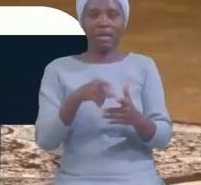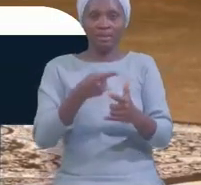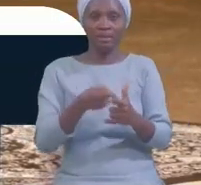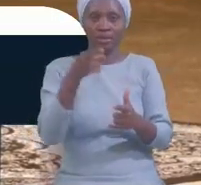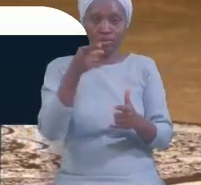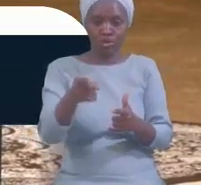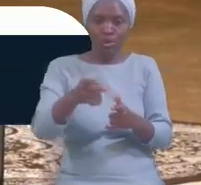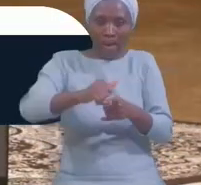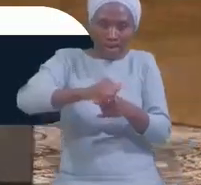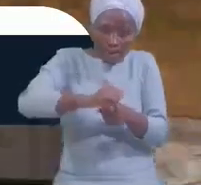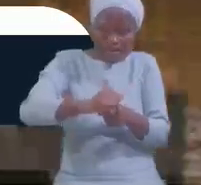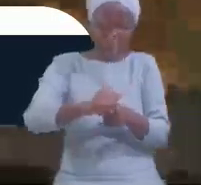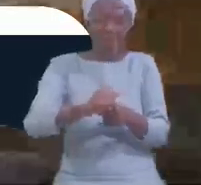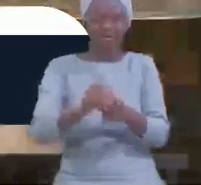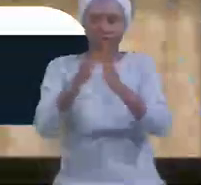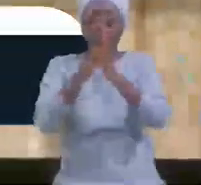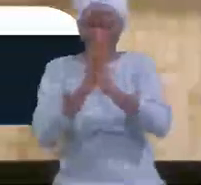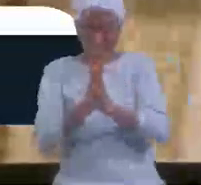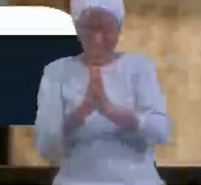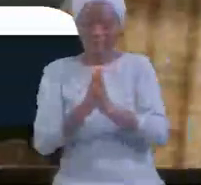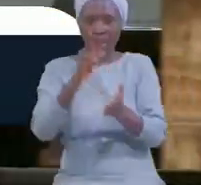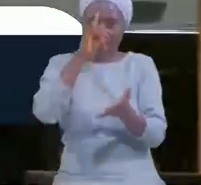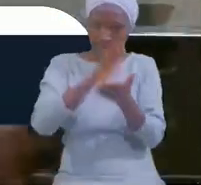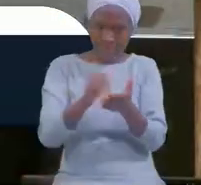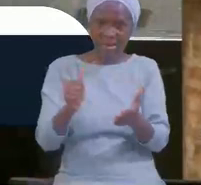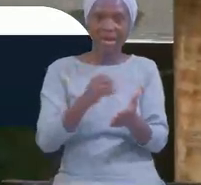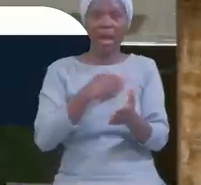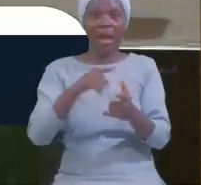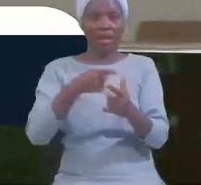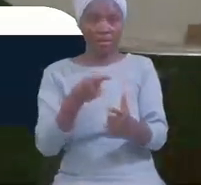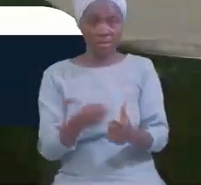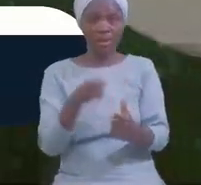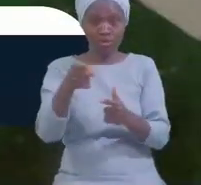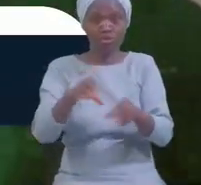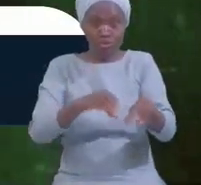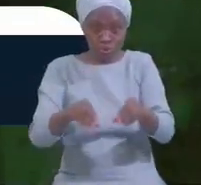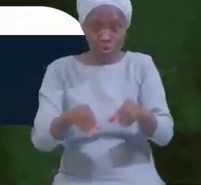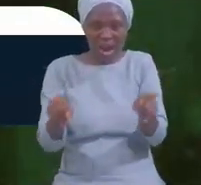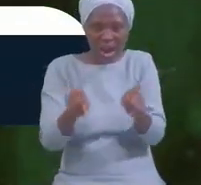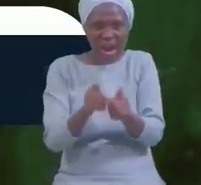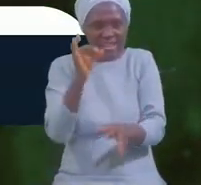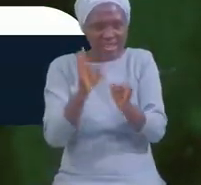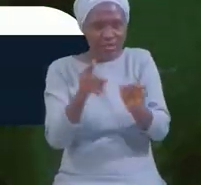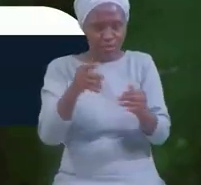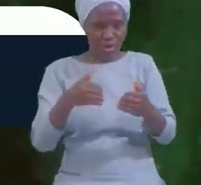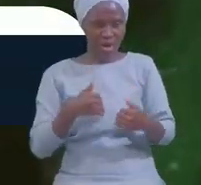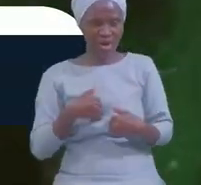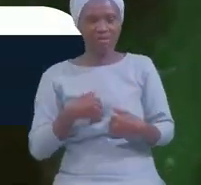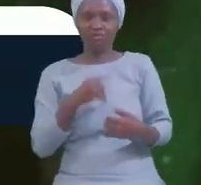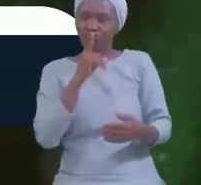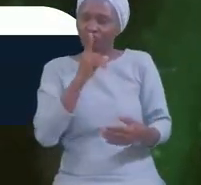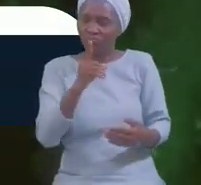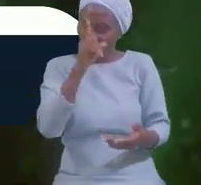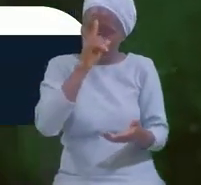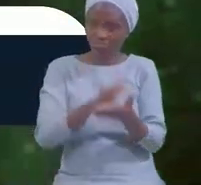vous priez, vous croyez, et puis vous faites comme si réellement vous croyez ça. Les